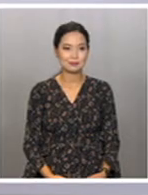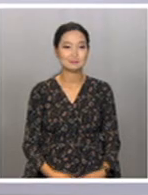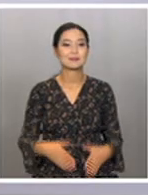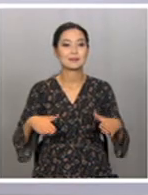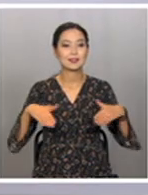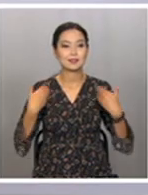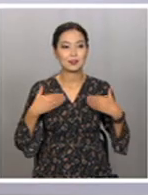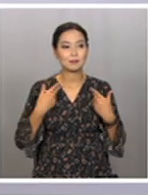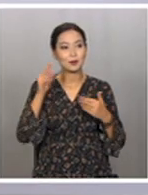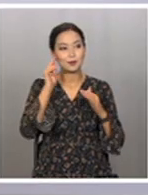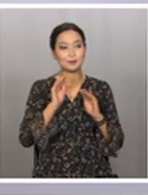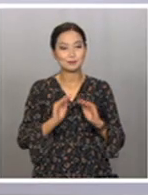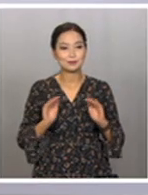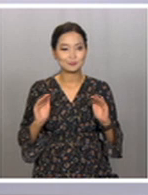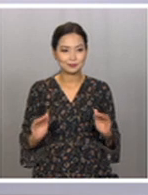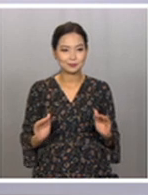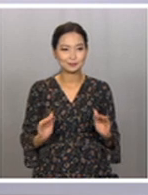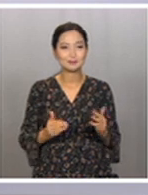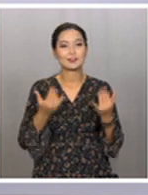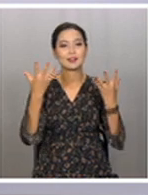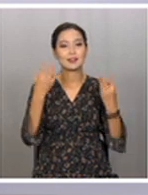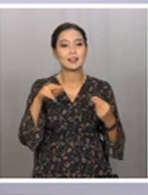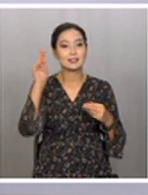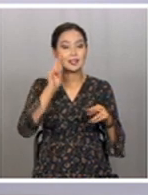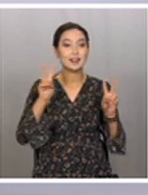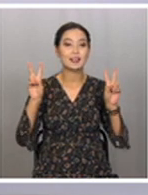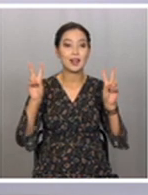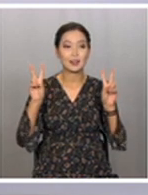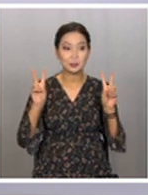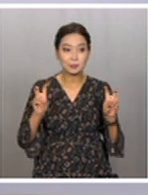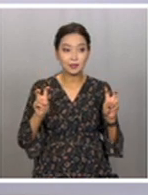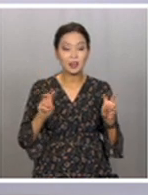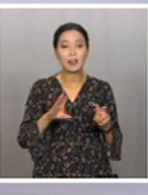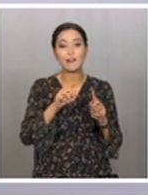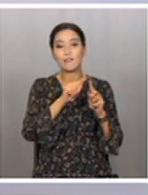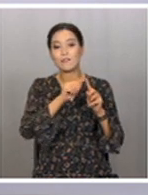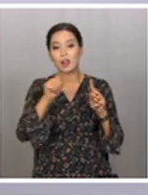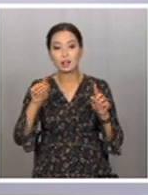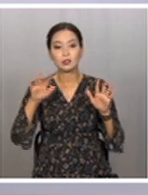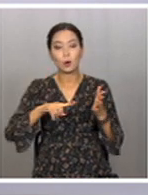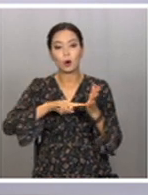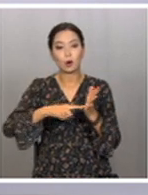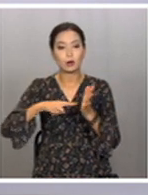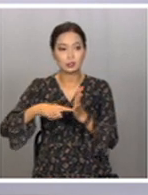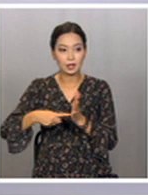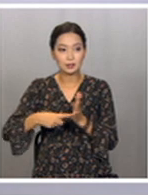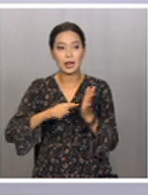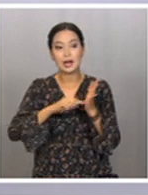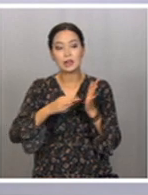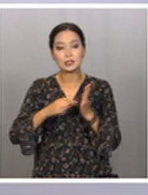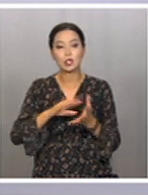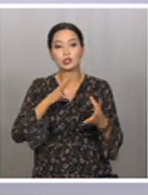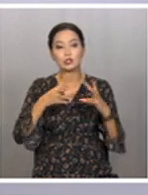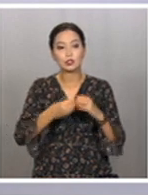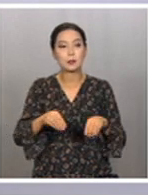Сәлеметсіздерме, құрметті оқушылар. Бүгінгі сабағымыздың тақырыбы – вектордың координаттары, координаттық түрде